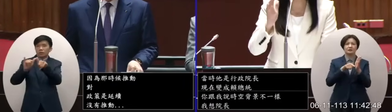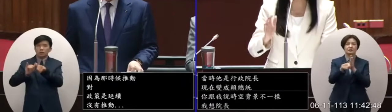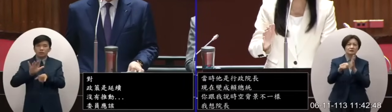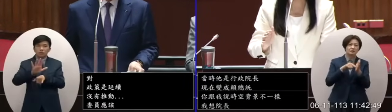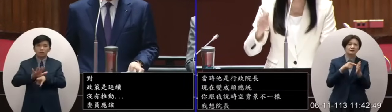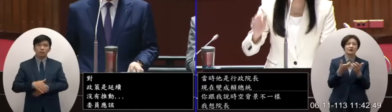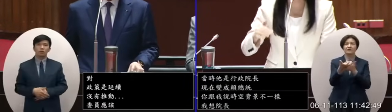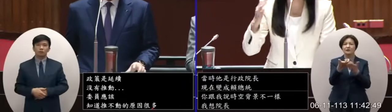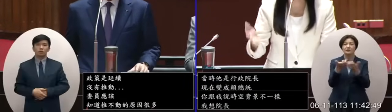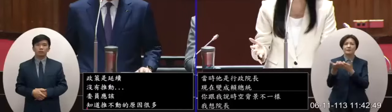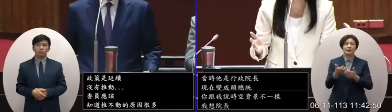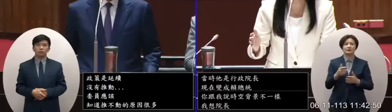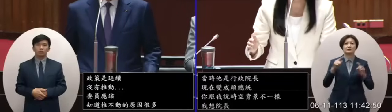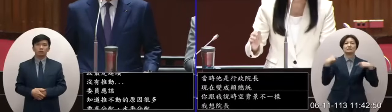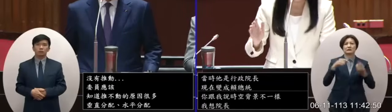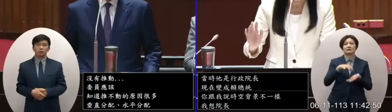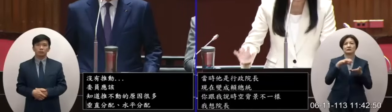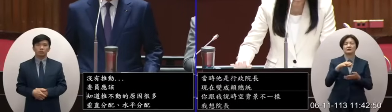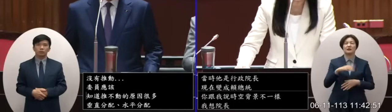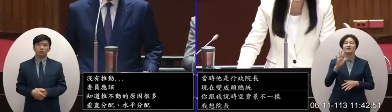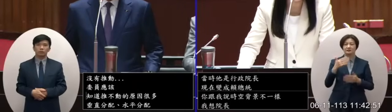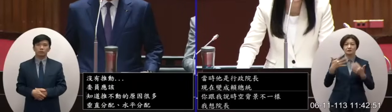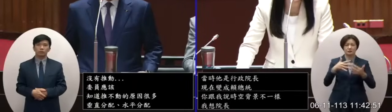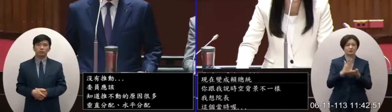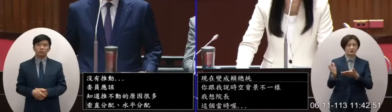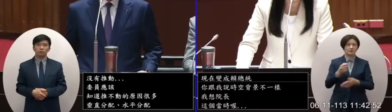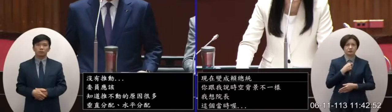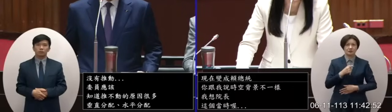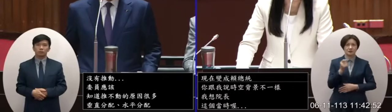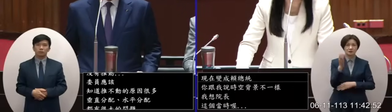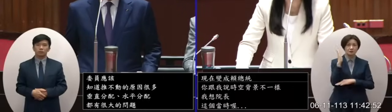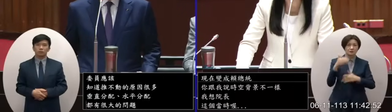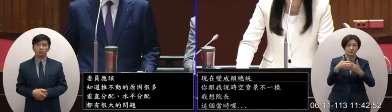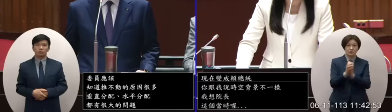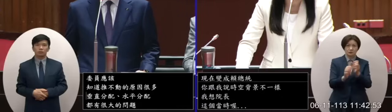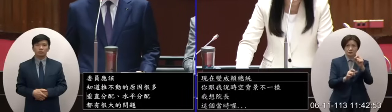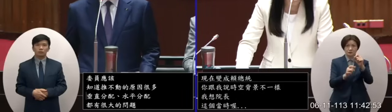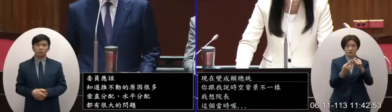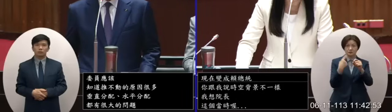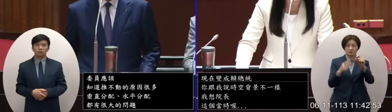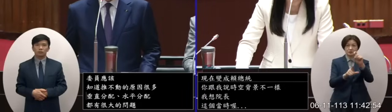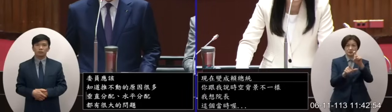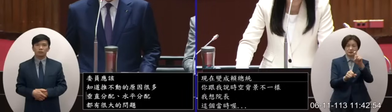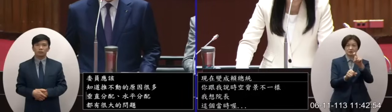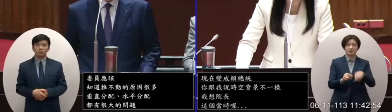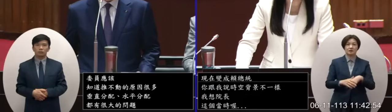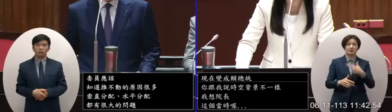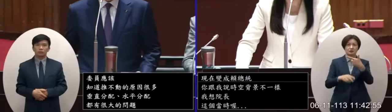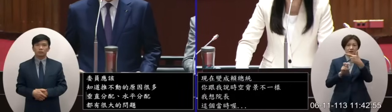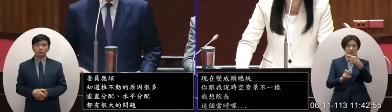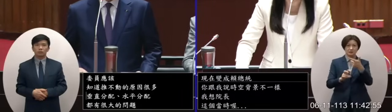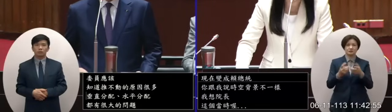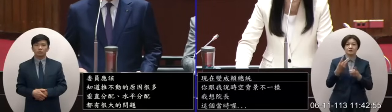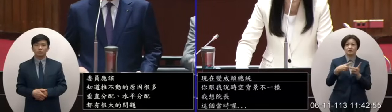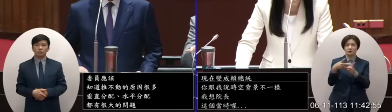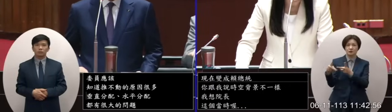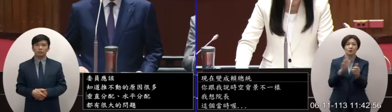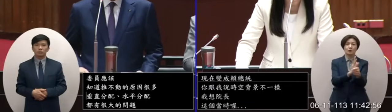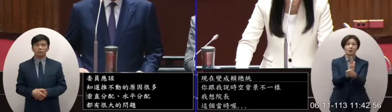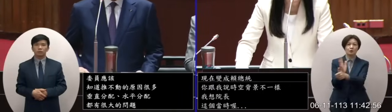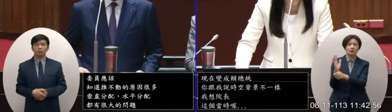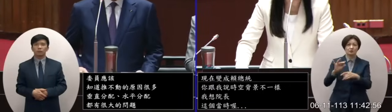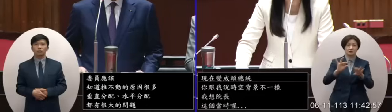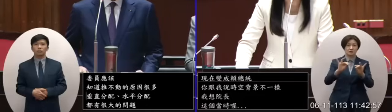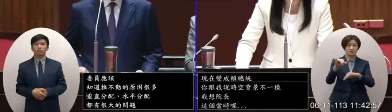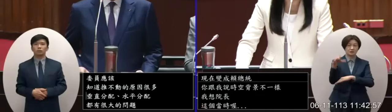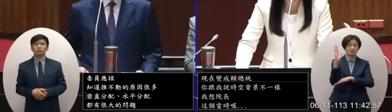个问题不是现在才在，但我们要去克服它嘛我想财政部去年的10月也说6月20号发文征询地方政府的意见